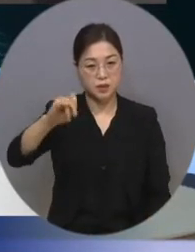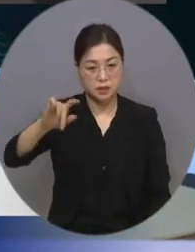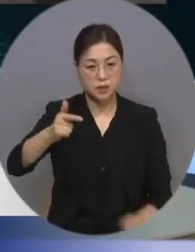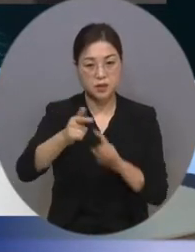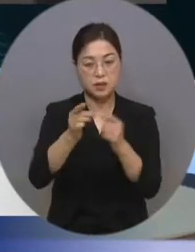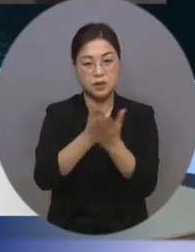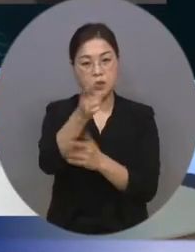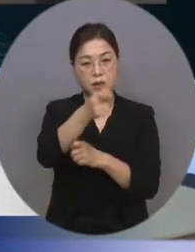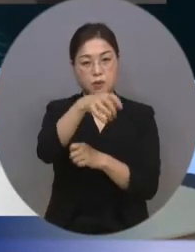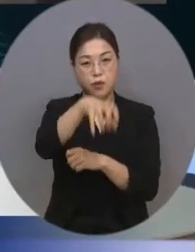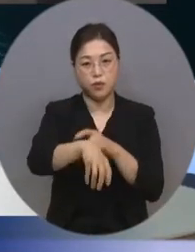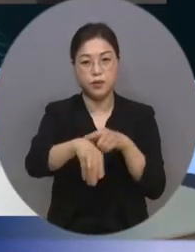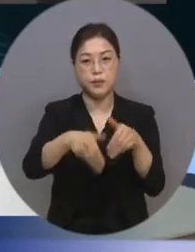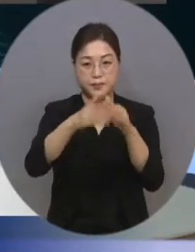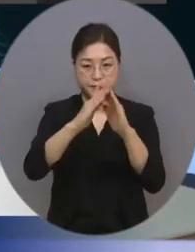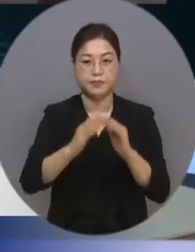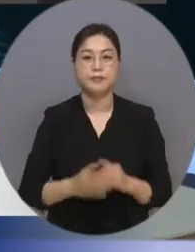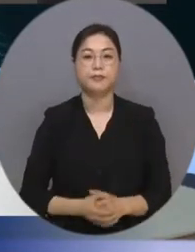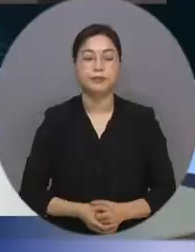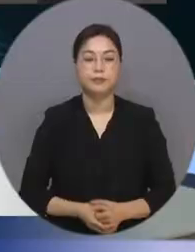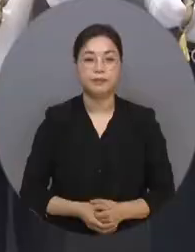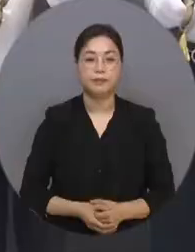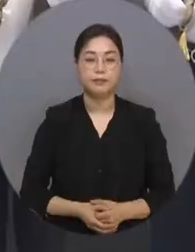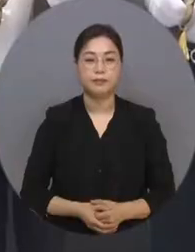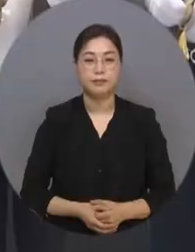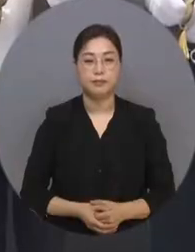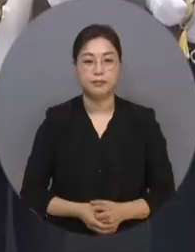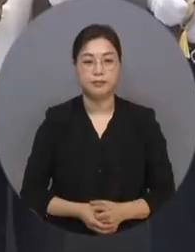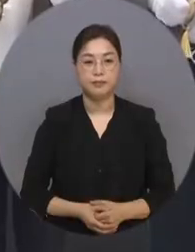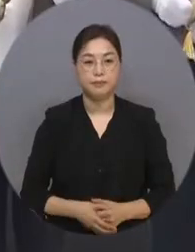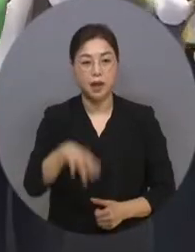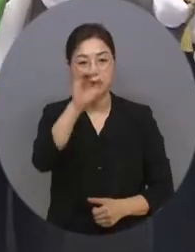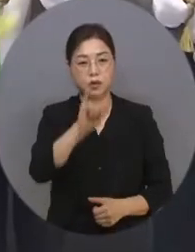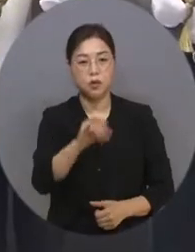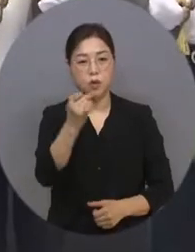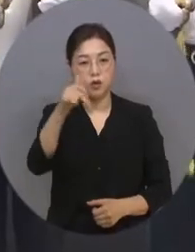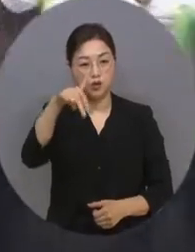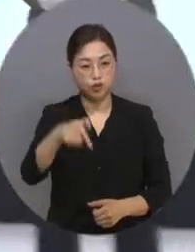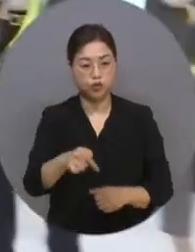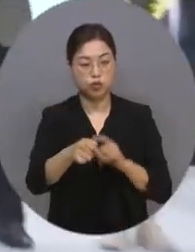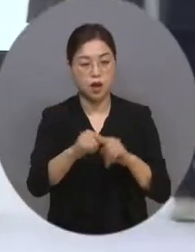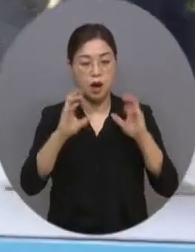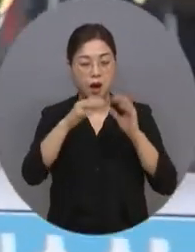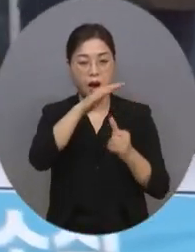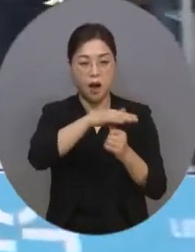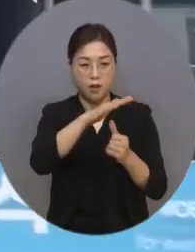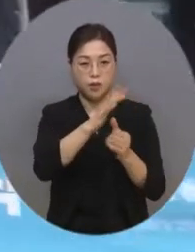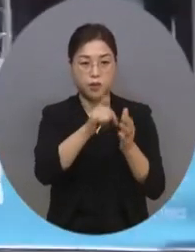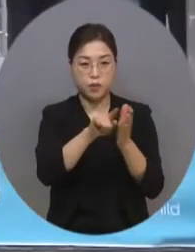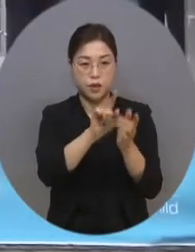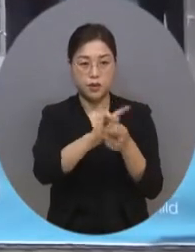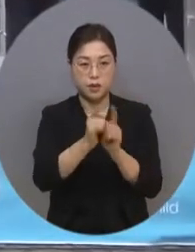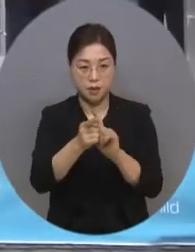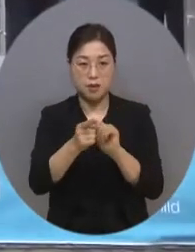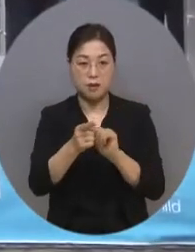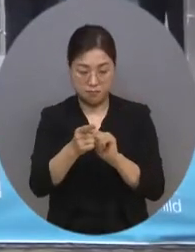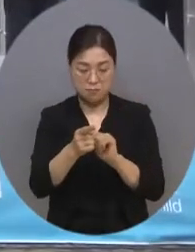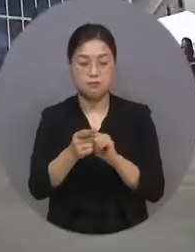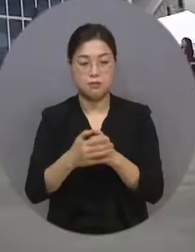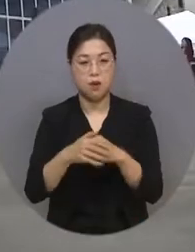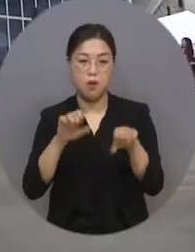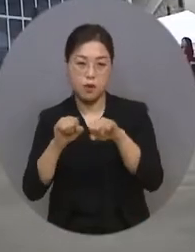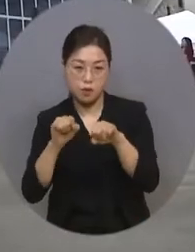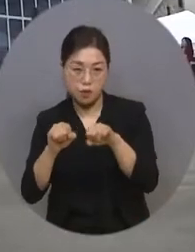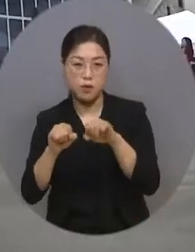보도에 장유진 기자입니다 전북 완주군의 아동원부주퍼슨 전담사무소가 이달 4일